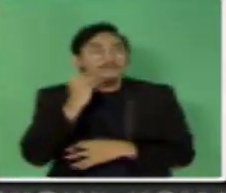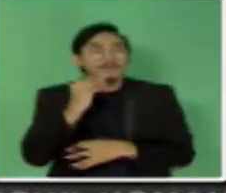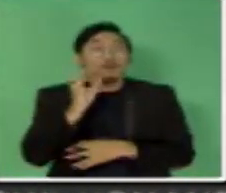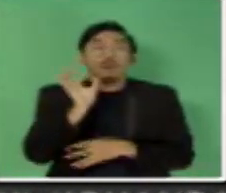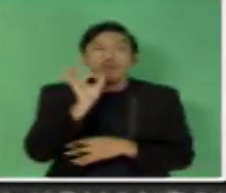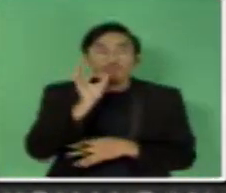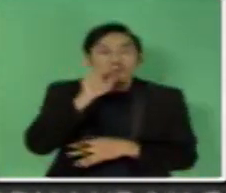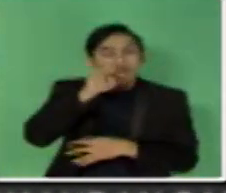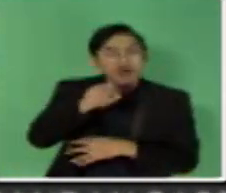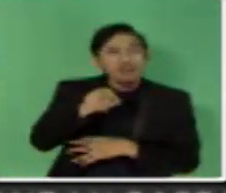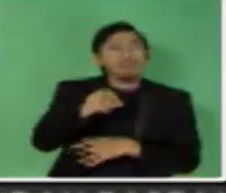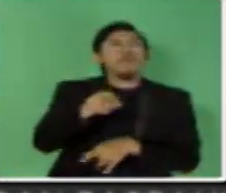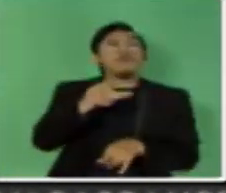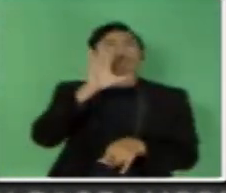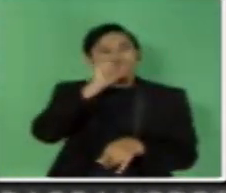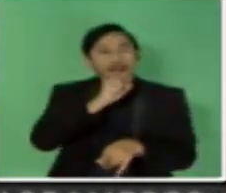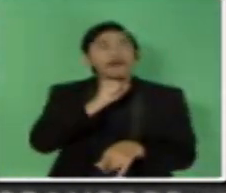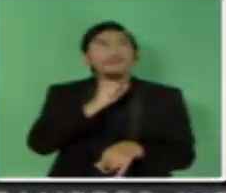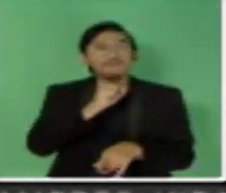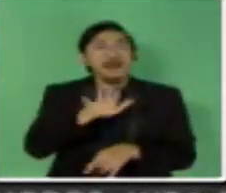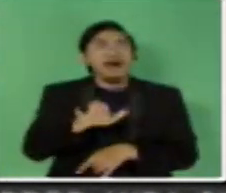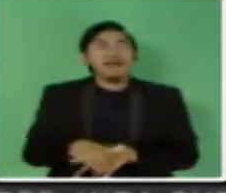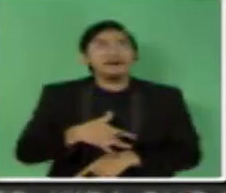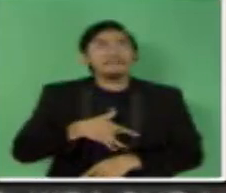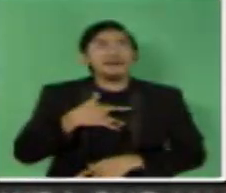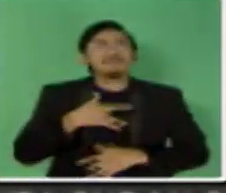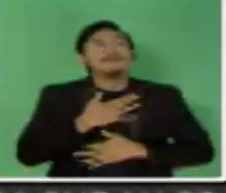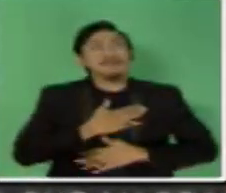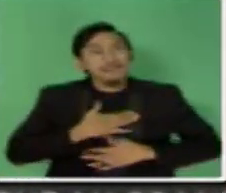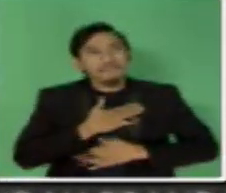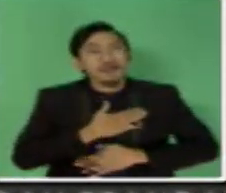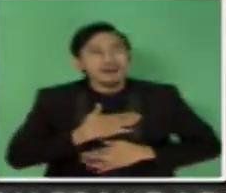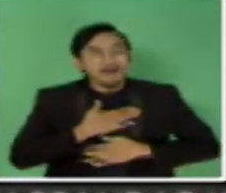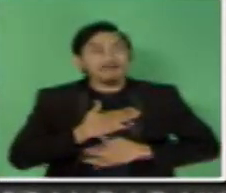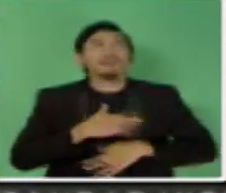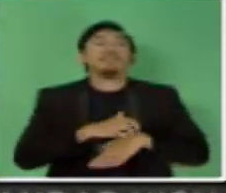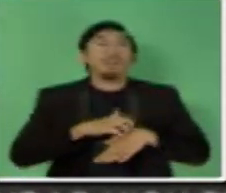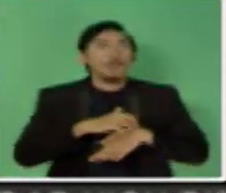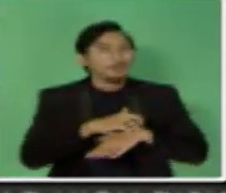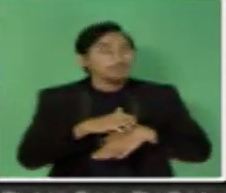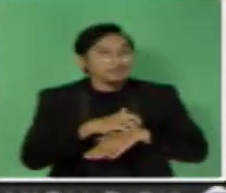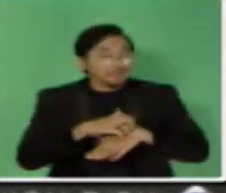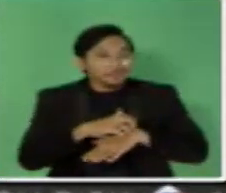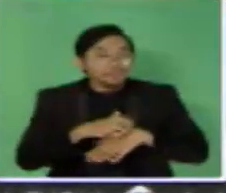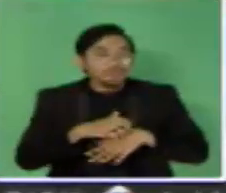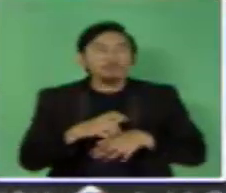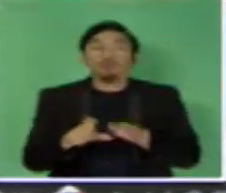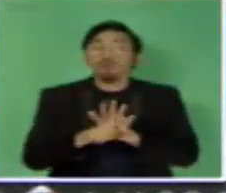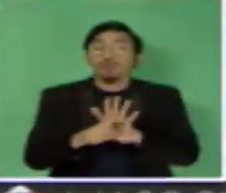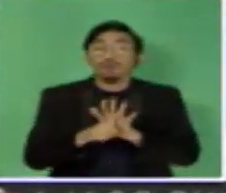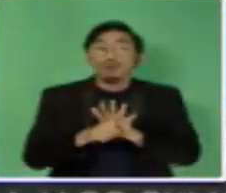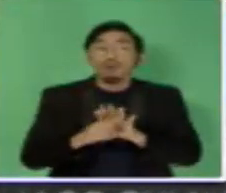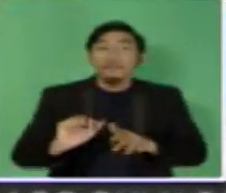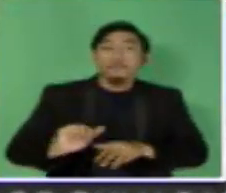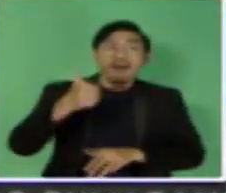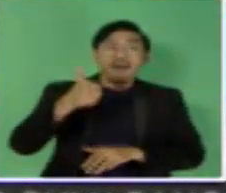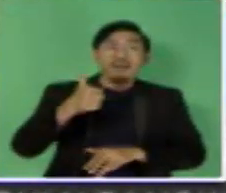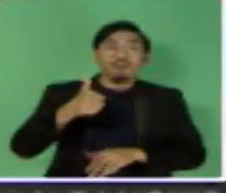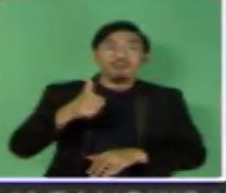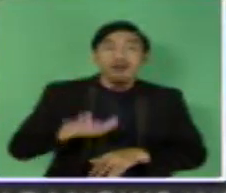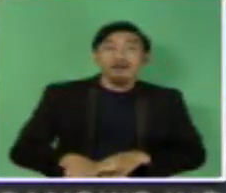sampai kebiasaan judi telah tumbuh sejak dini karena semakin sulit dihindarkan. Yang jelas kecanduan itu kan tidak terjadi dalam waktu